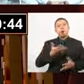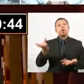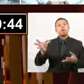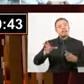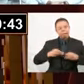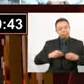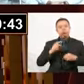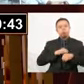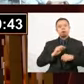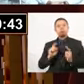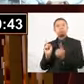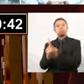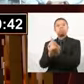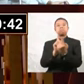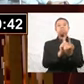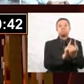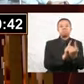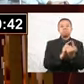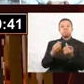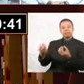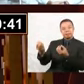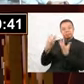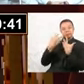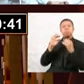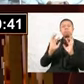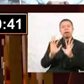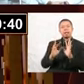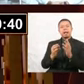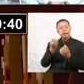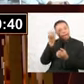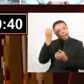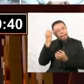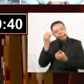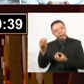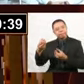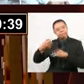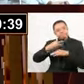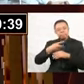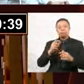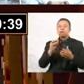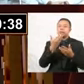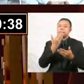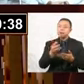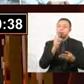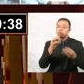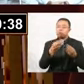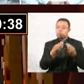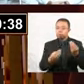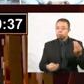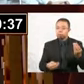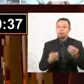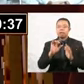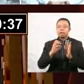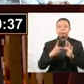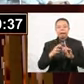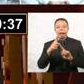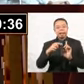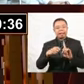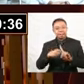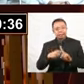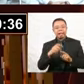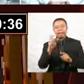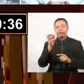saat belusukan menyampaikan aspirasinya Terima kasih kami kepada pengurusumtik Desa Wisma